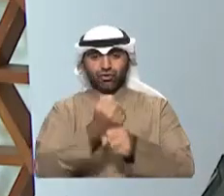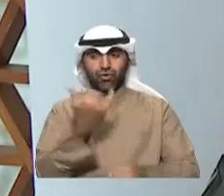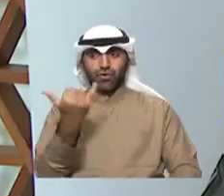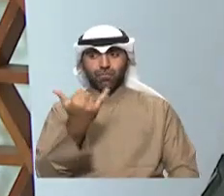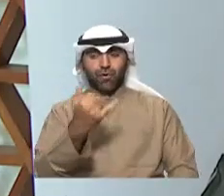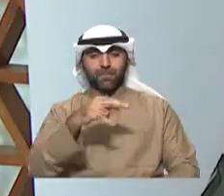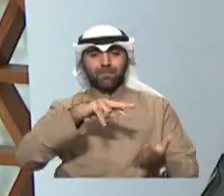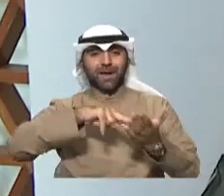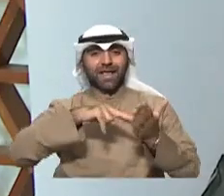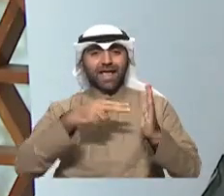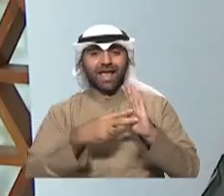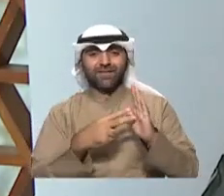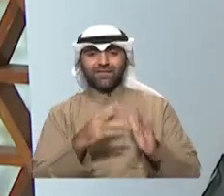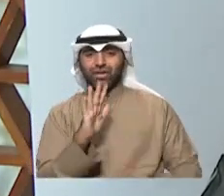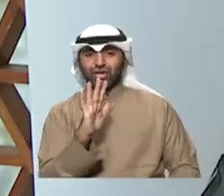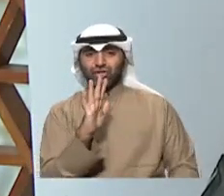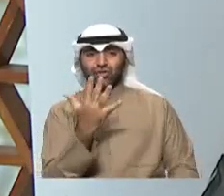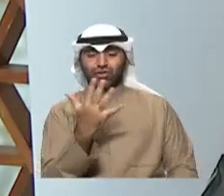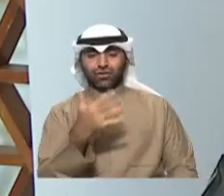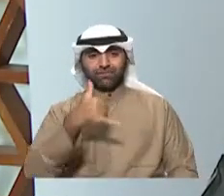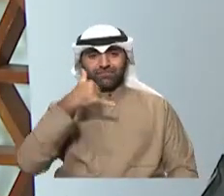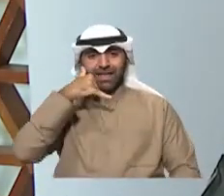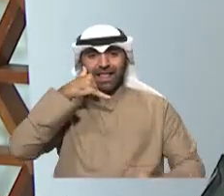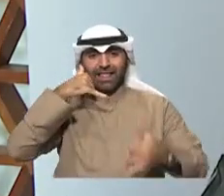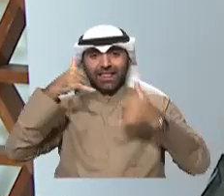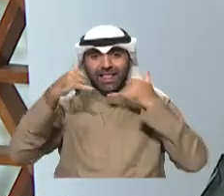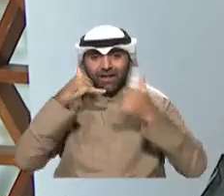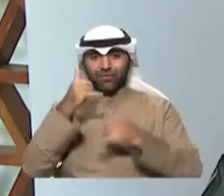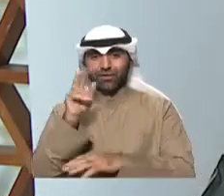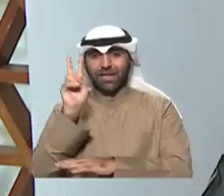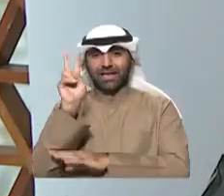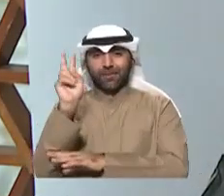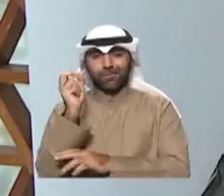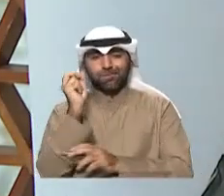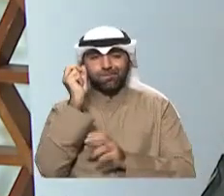فبراير 2016 وممارسة أول عمل له في